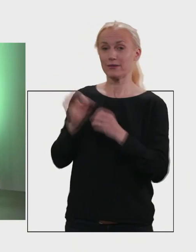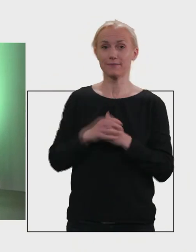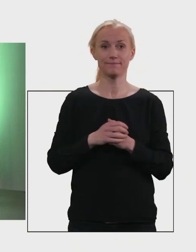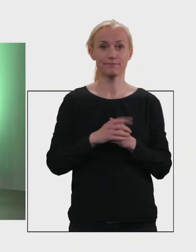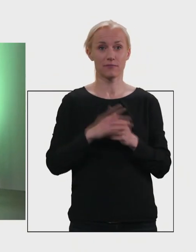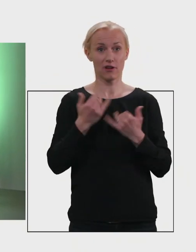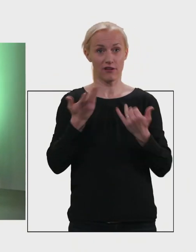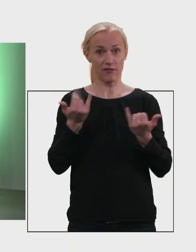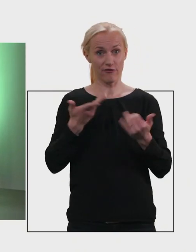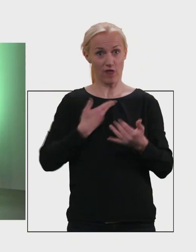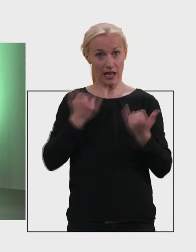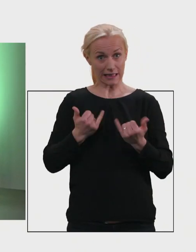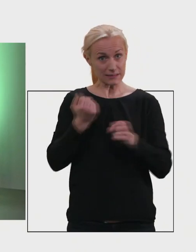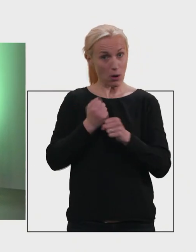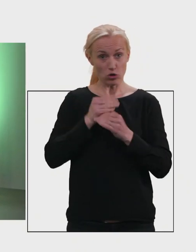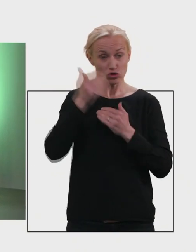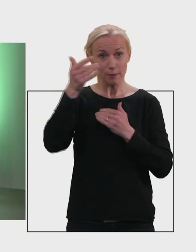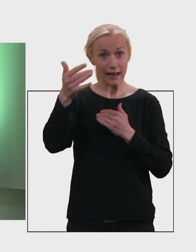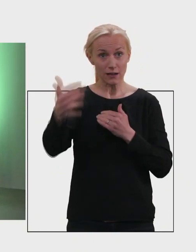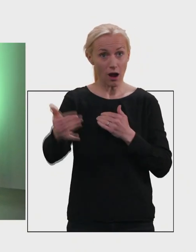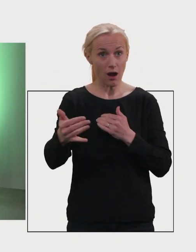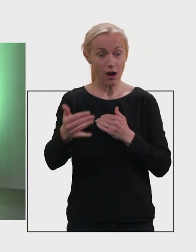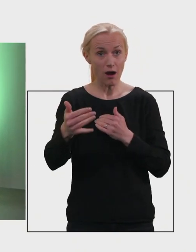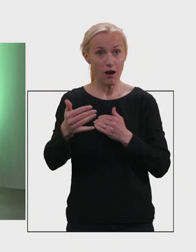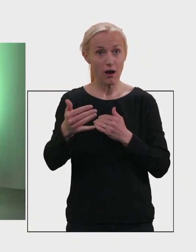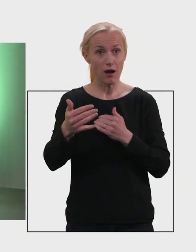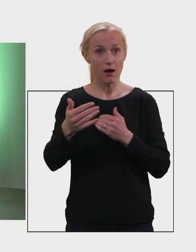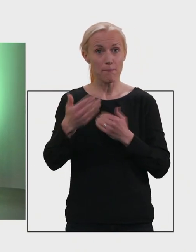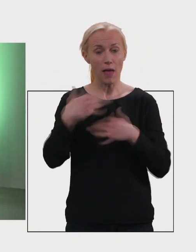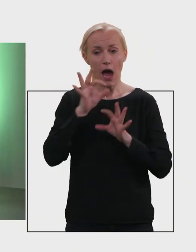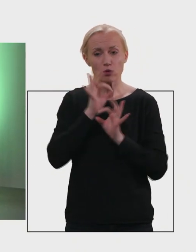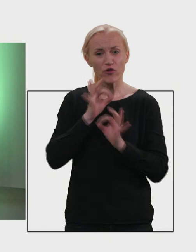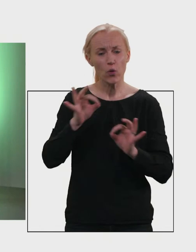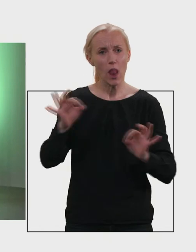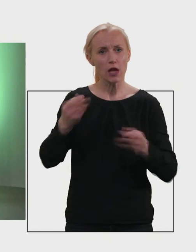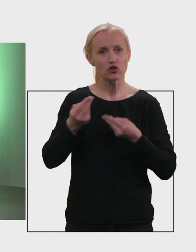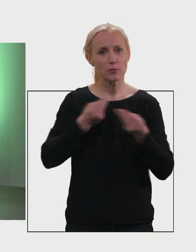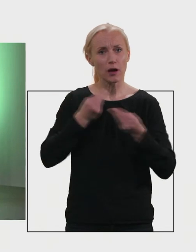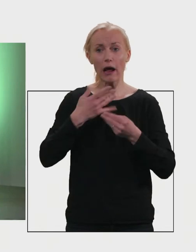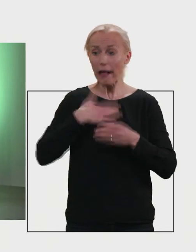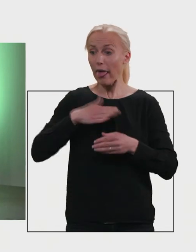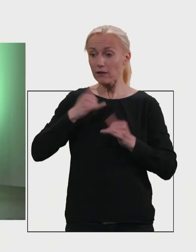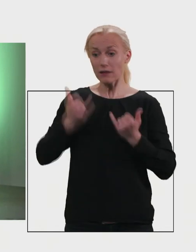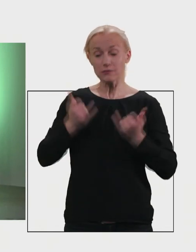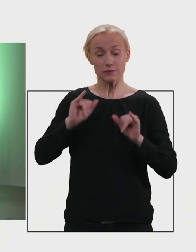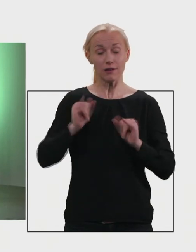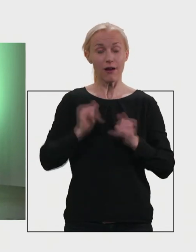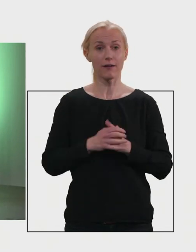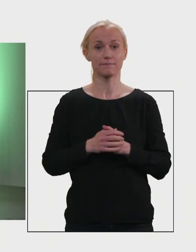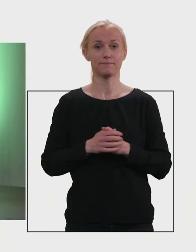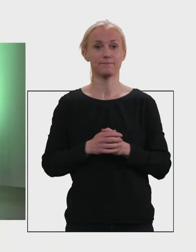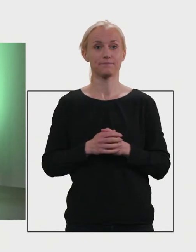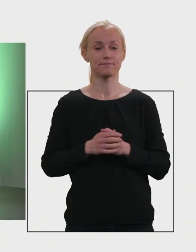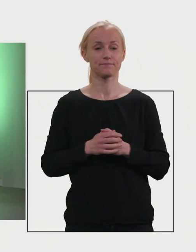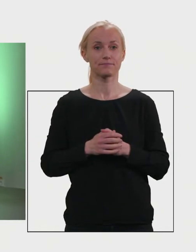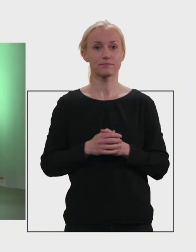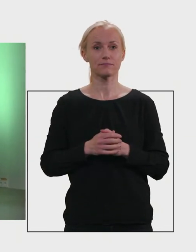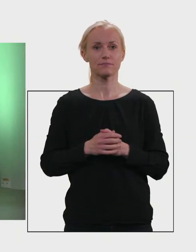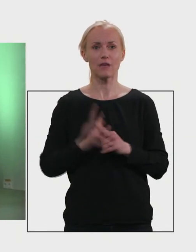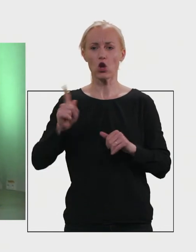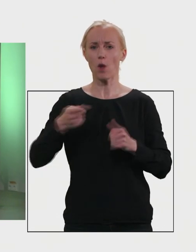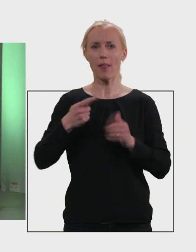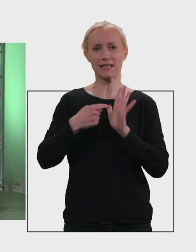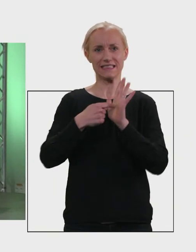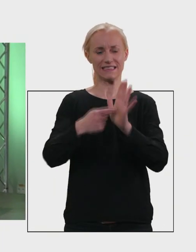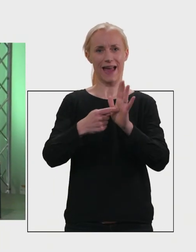Alles klar, willst du es jetzt machen oder wollen wir es später machen? Auch ausführlicher drüber reden? Ja, gerne. Ja, okay, bitte. So, ich halte es auch noch mal in